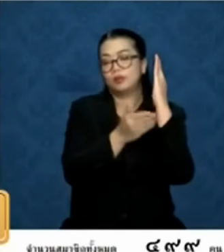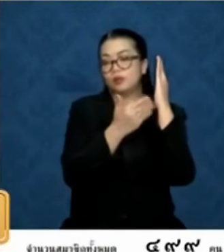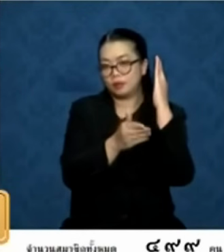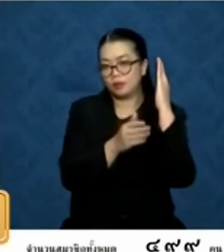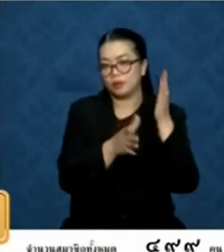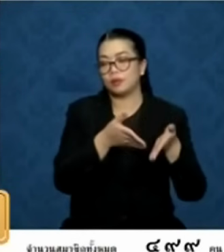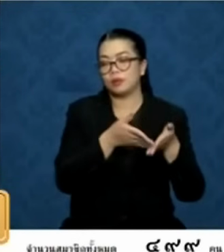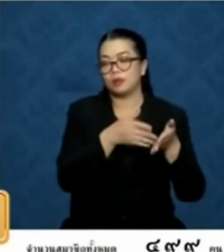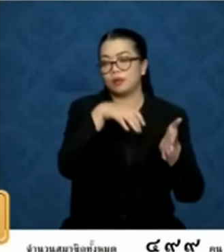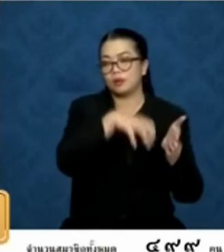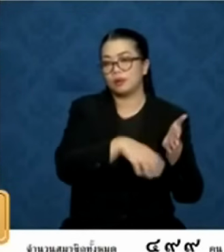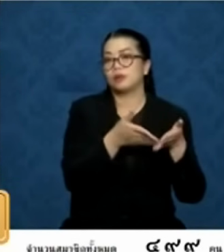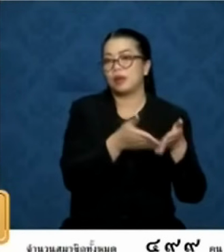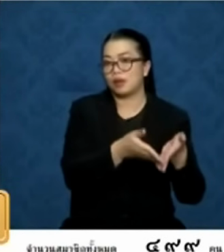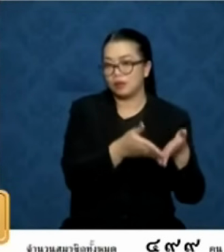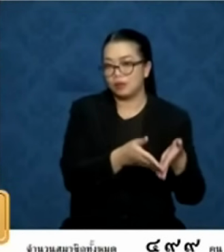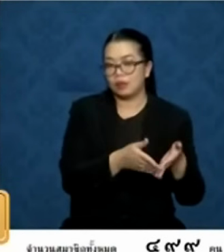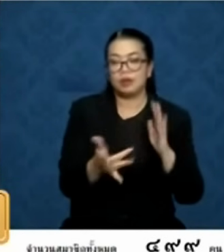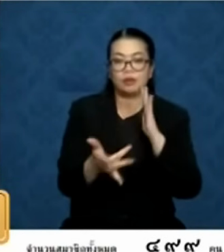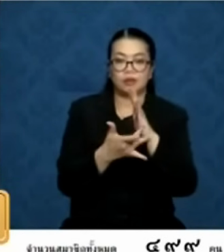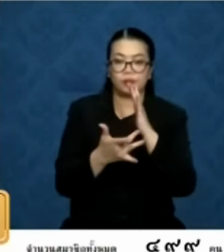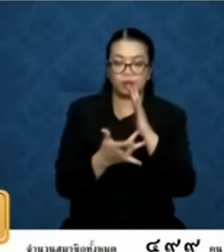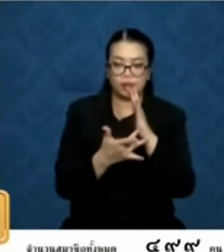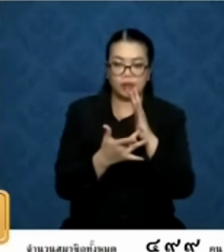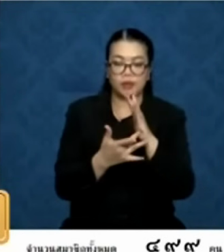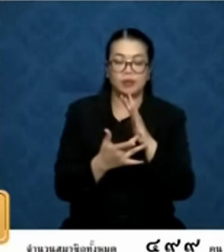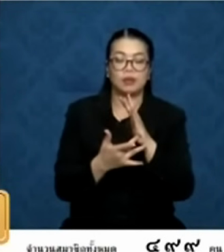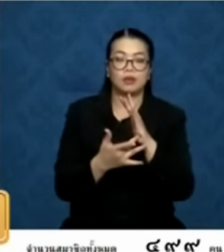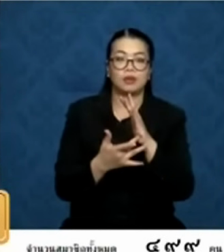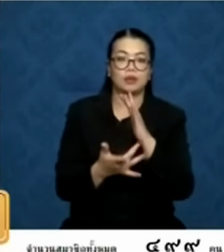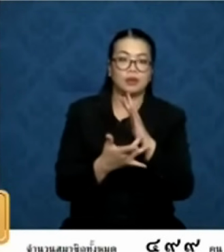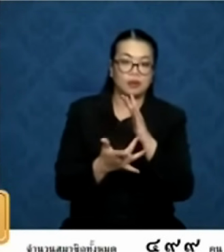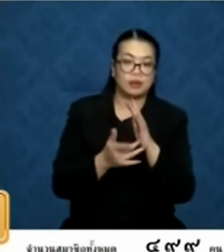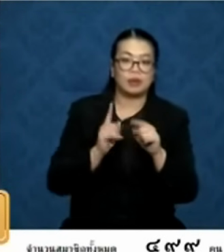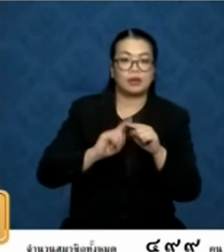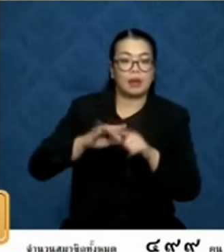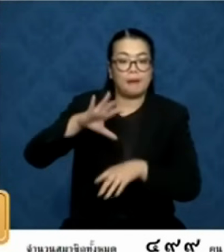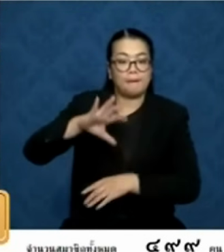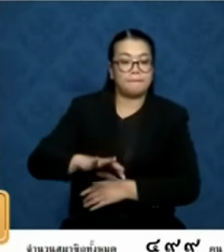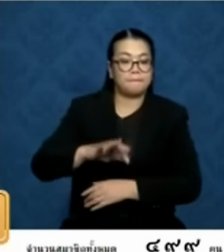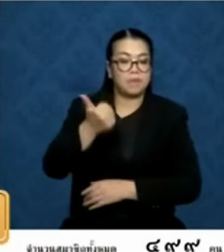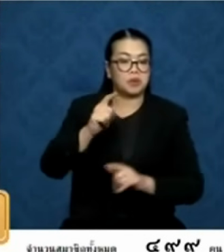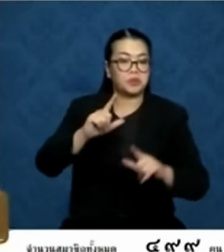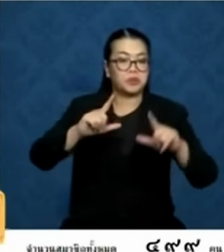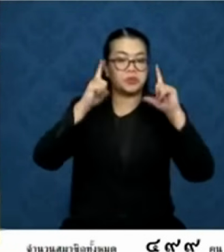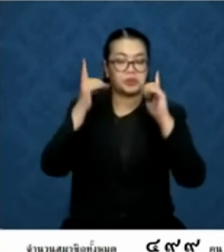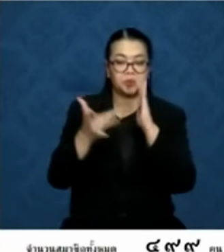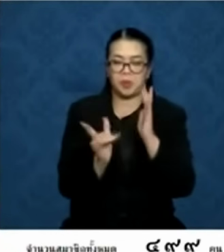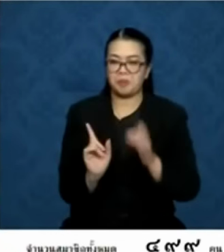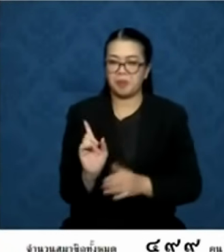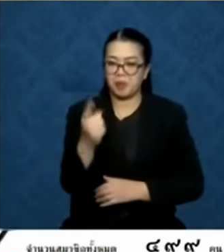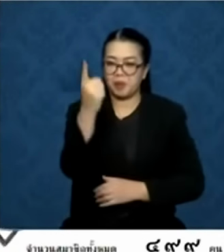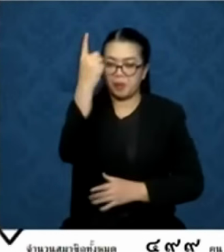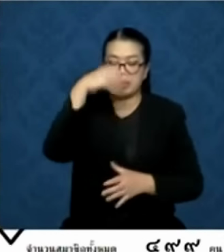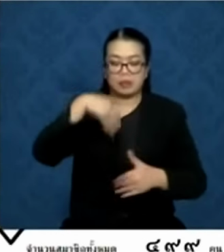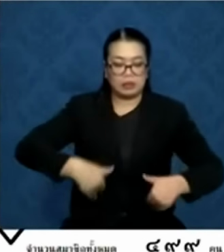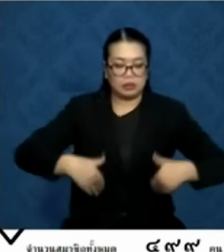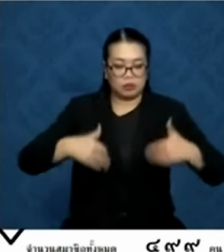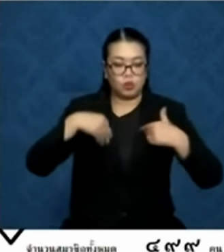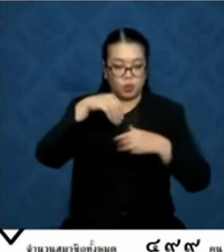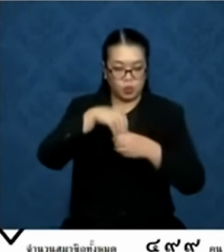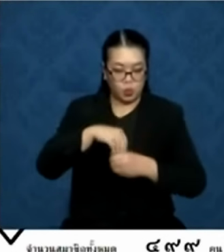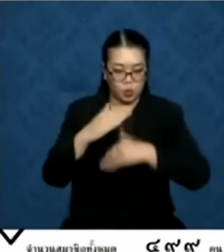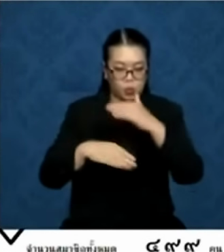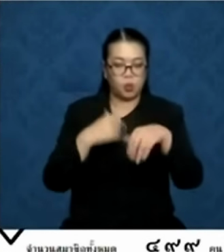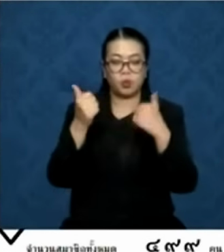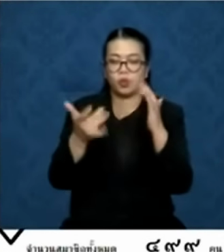ริมอุตสาหกรรมและนวัตกรรมดิจิตอลพัฒนาเมืองให้น่าอยู่มีความทันสมัยเหมาะกับการอยู่อาศัย